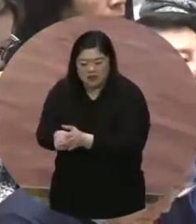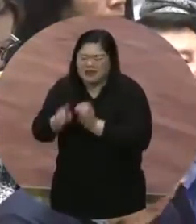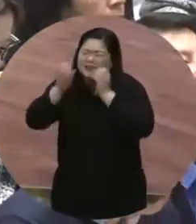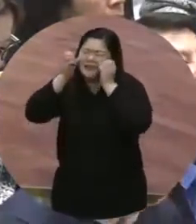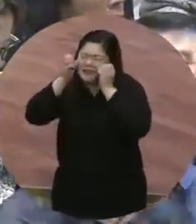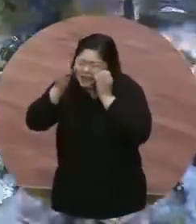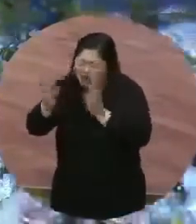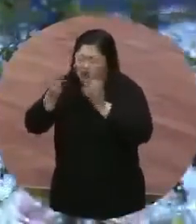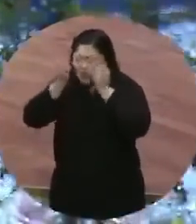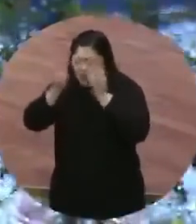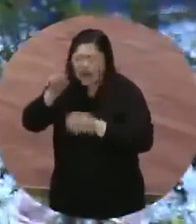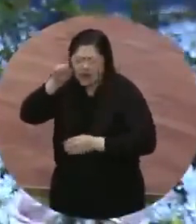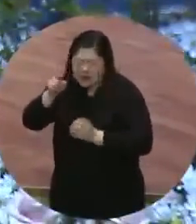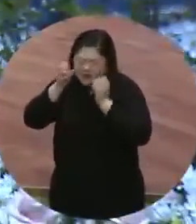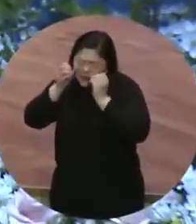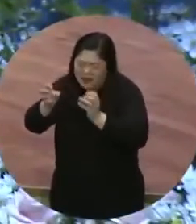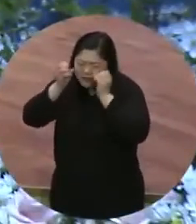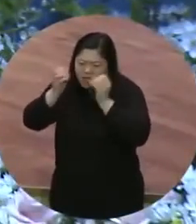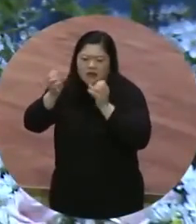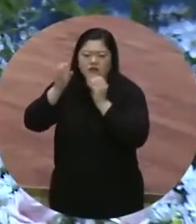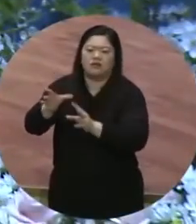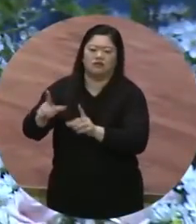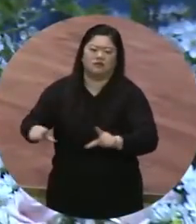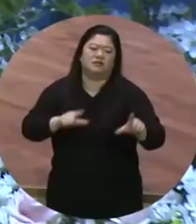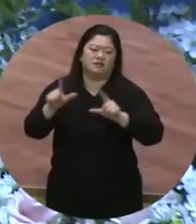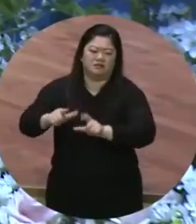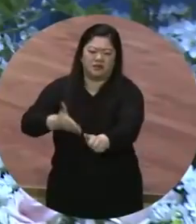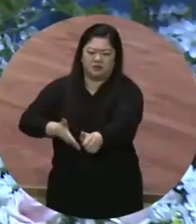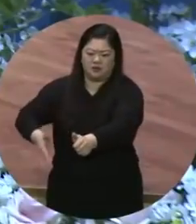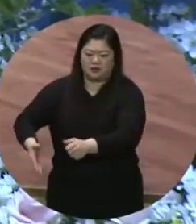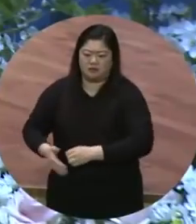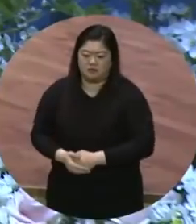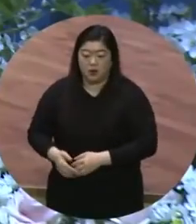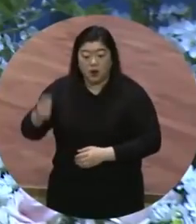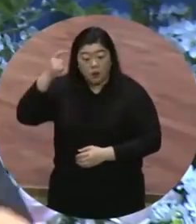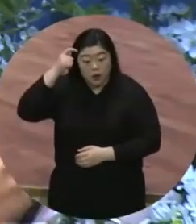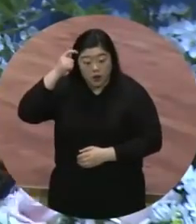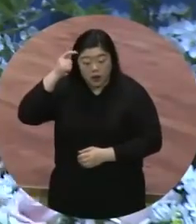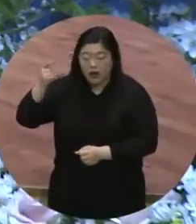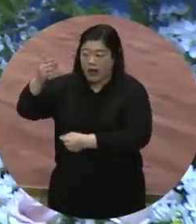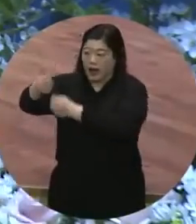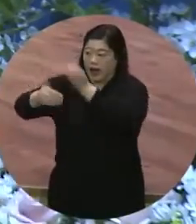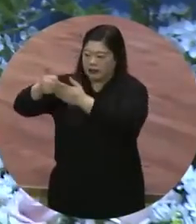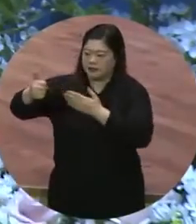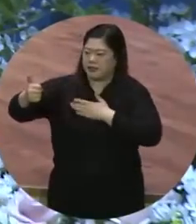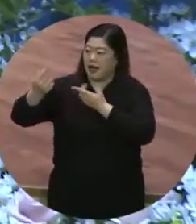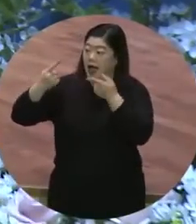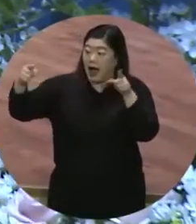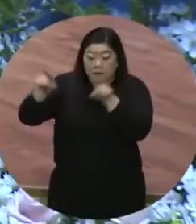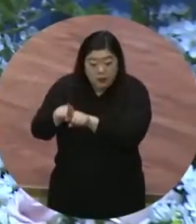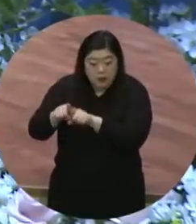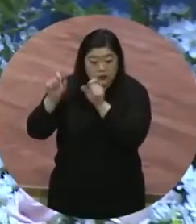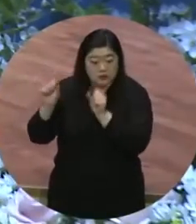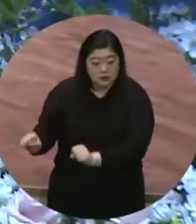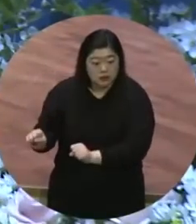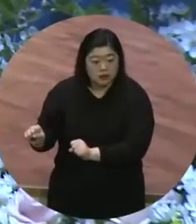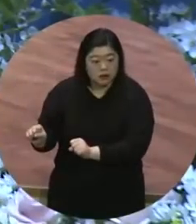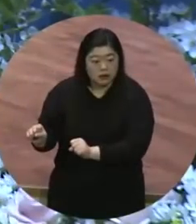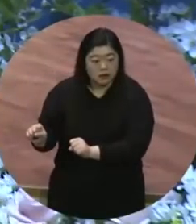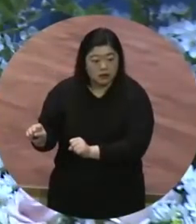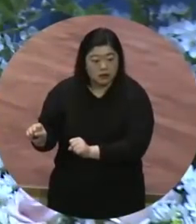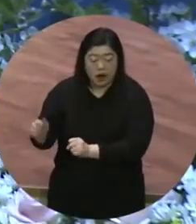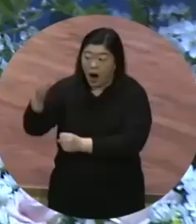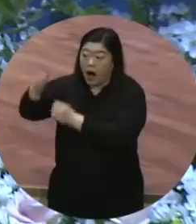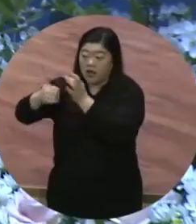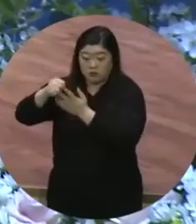하나님의 역사가 매일매일 다르기 때문에 지금 살아 역사하시는 예수 그리스도와 지금 내가 함께 동행하는 삶을 사는